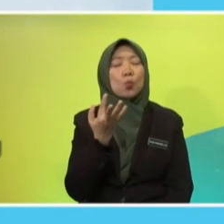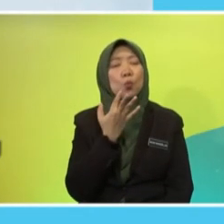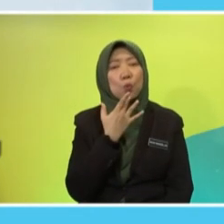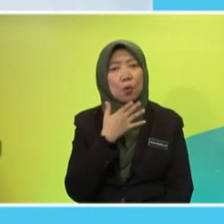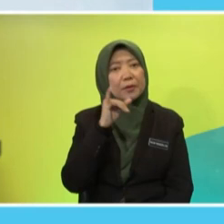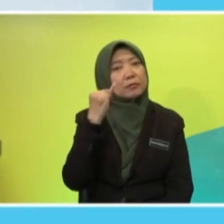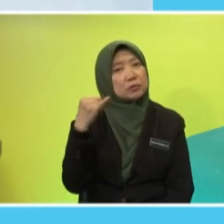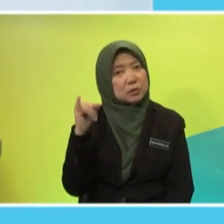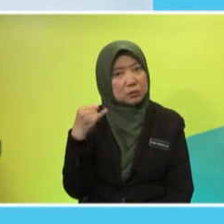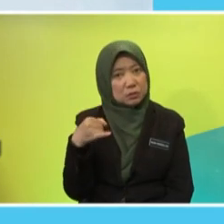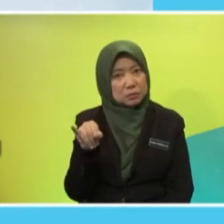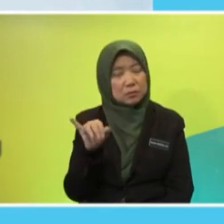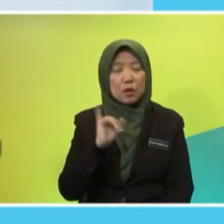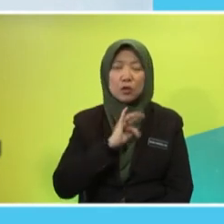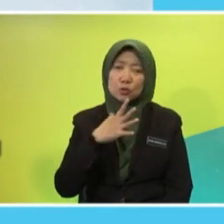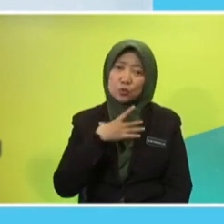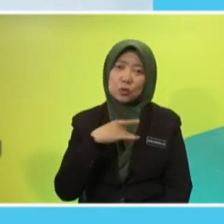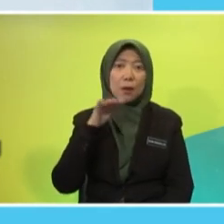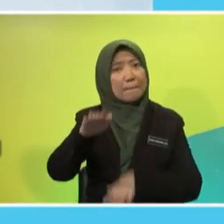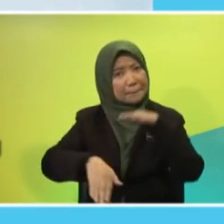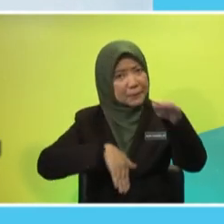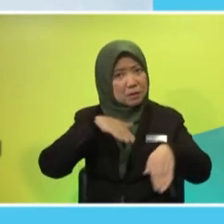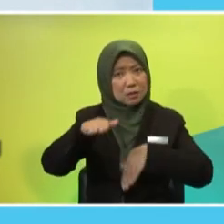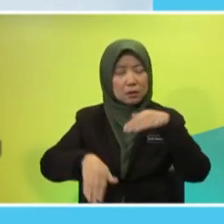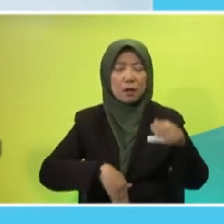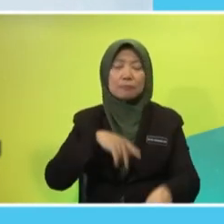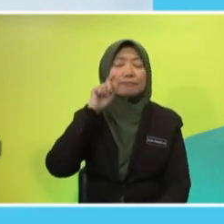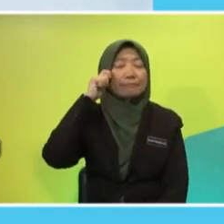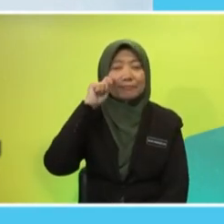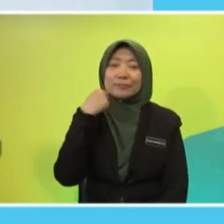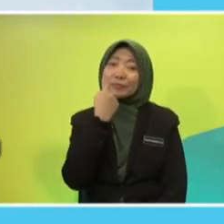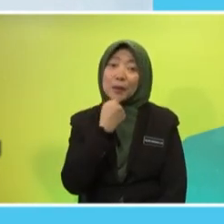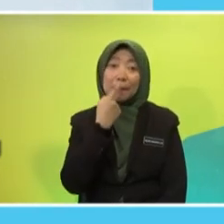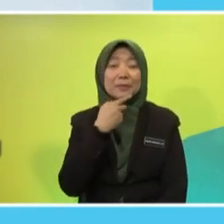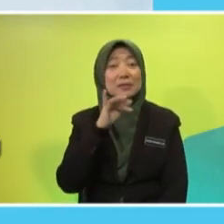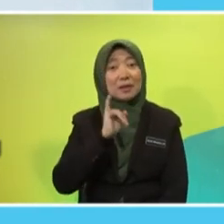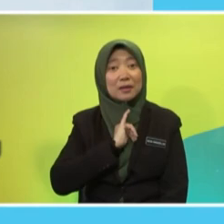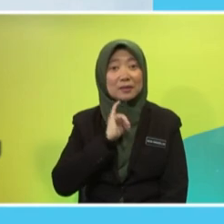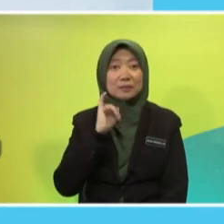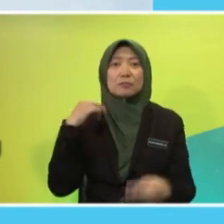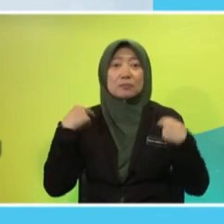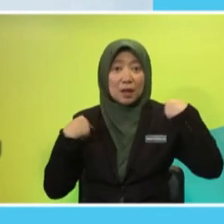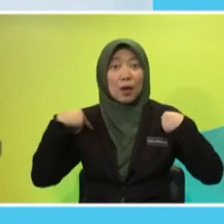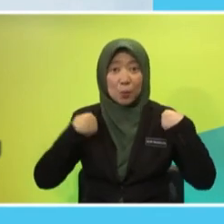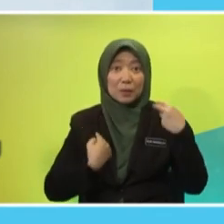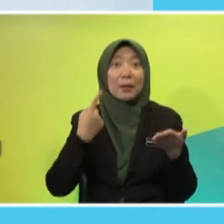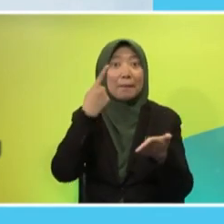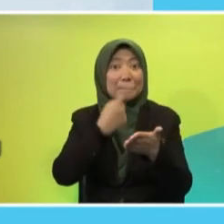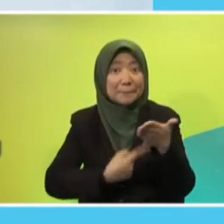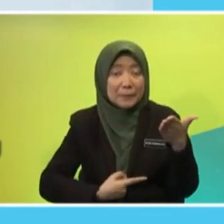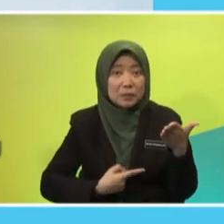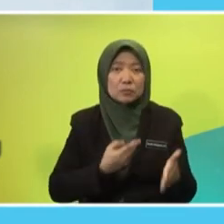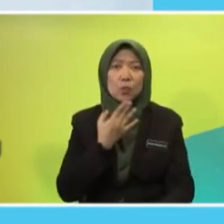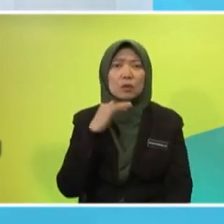jingga. Saya suka berenang. Cuba teka siapa saya? Okey, cikgu nak jelaskan di sini. Warna jingga